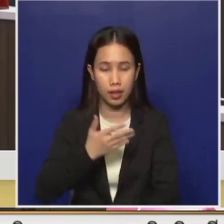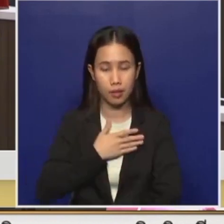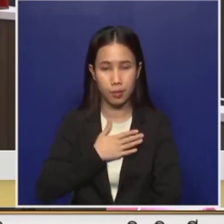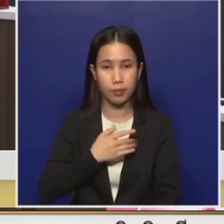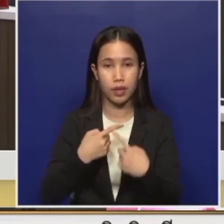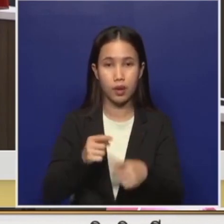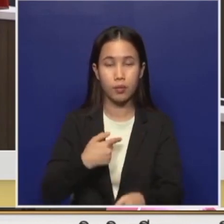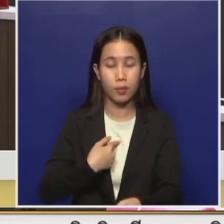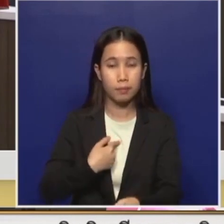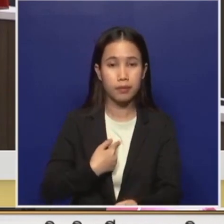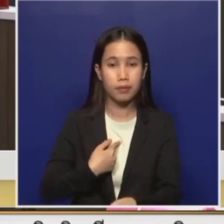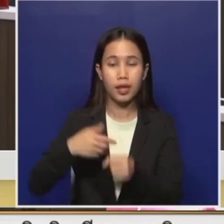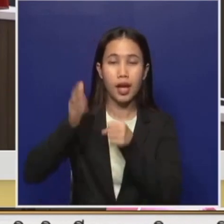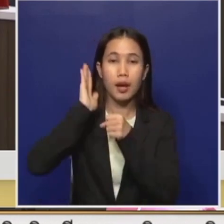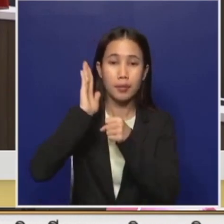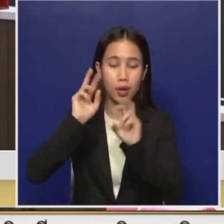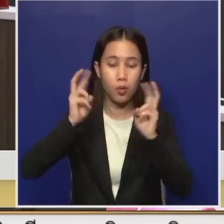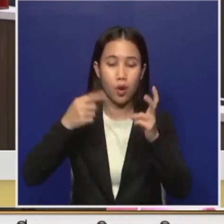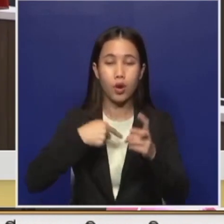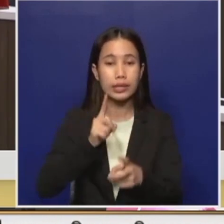ประิทธิ Holmes ไม่ปลาย ไม่ใช่ประเด็ี้